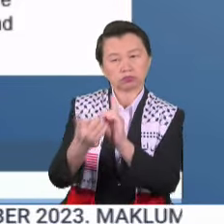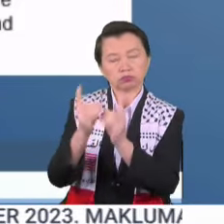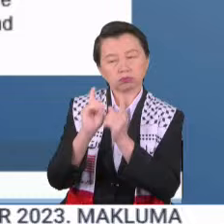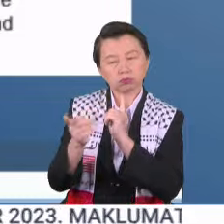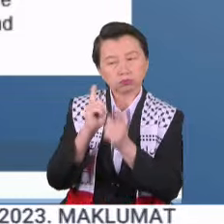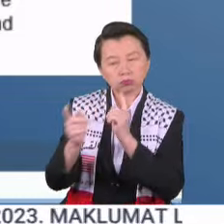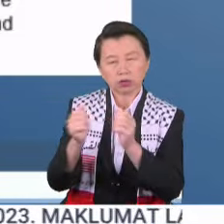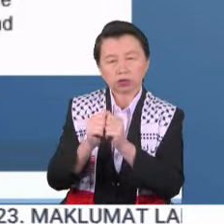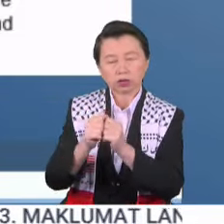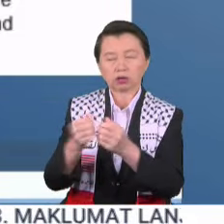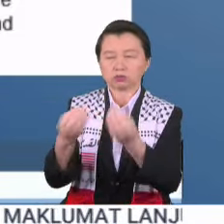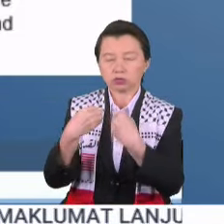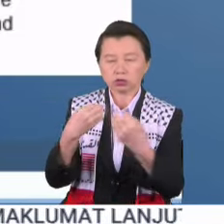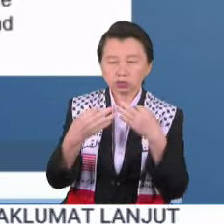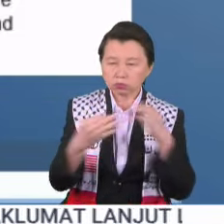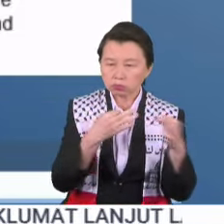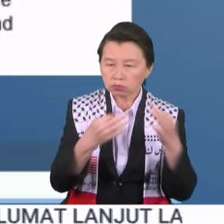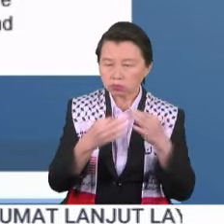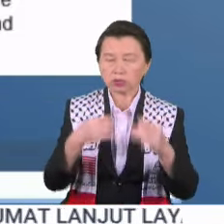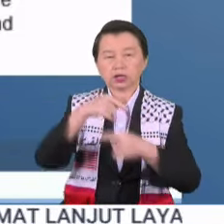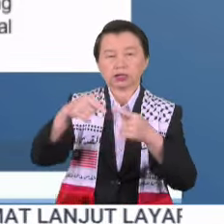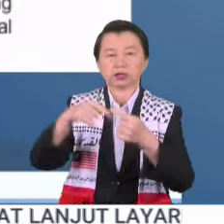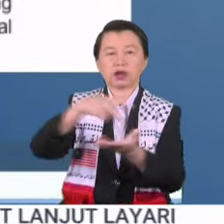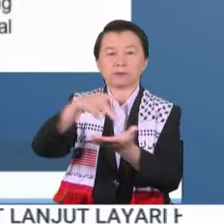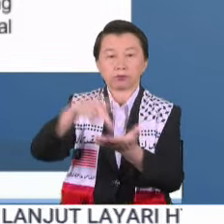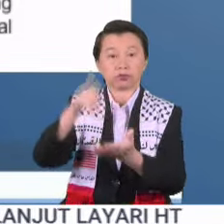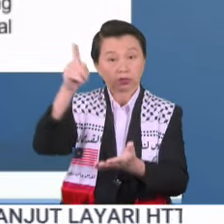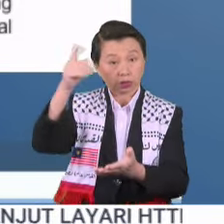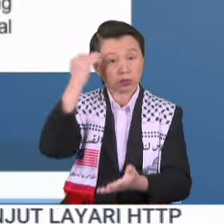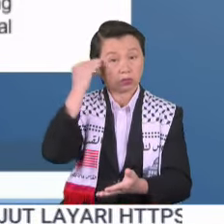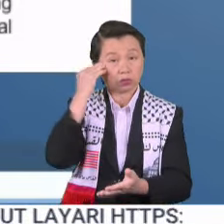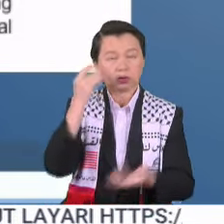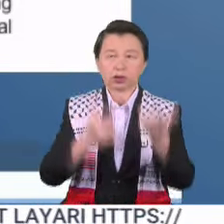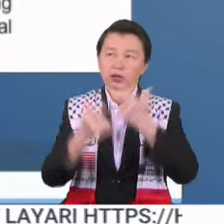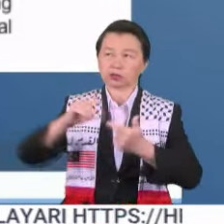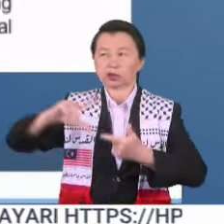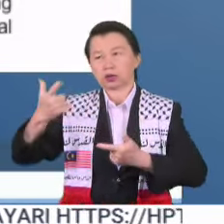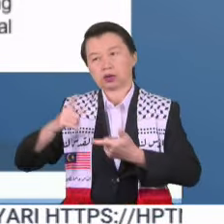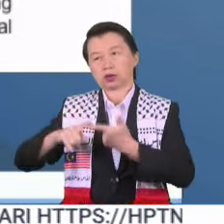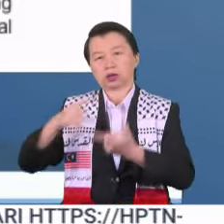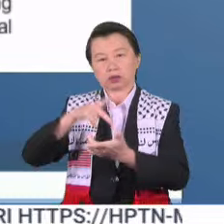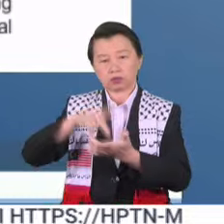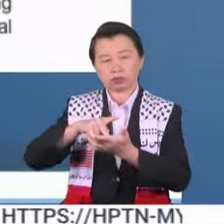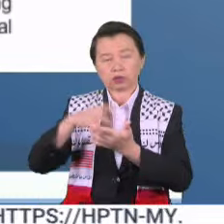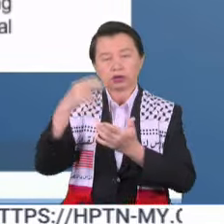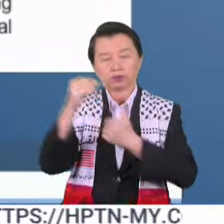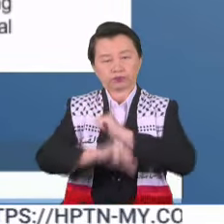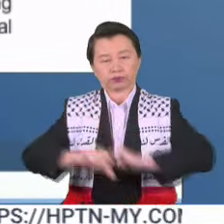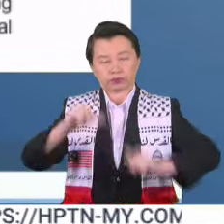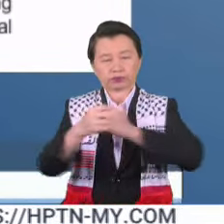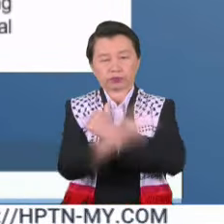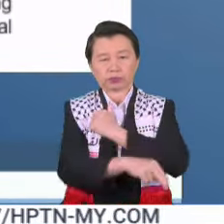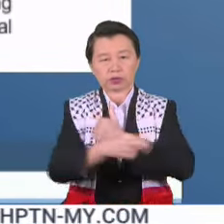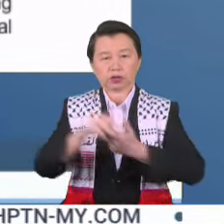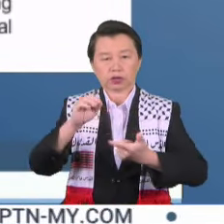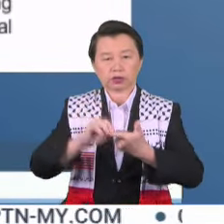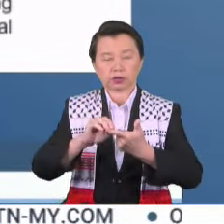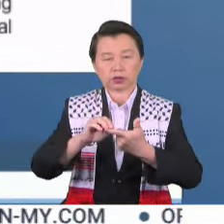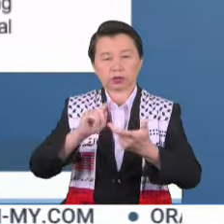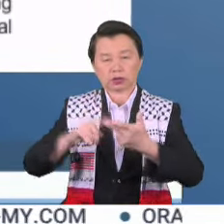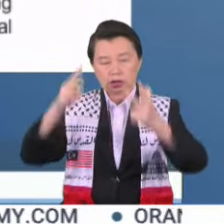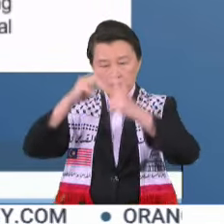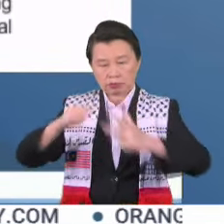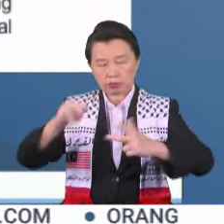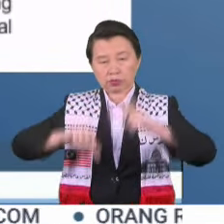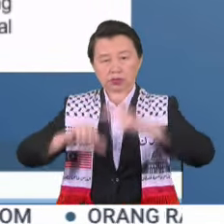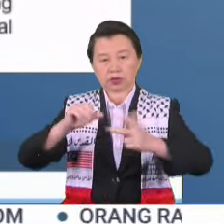Man-seon, selain diberi taklimat pengoperasian pusat itu. Lawatan lain termasuk ke Pusat Sains Negara di Daejeon dan Museum